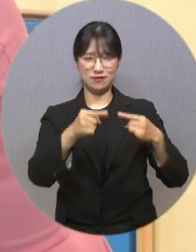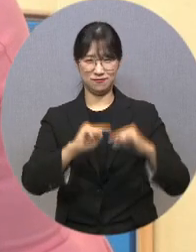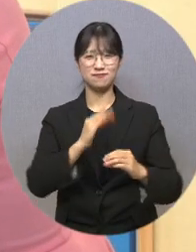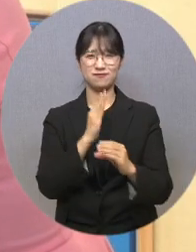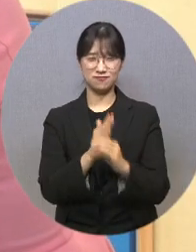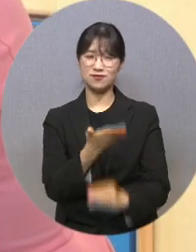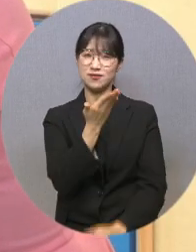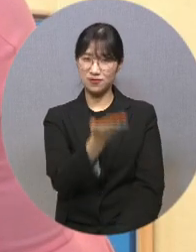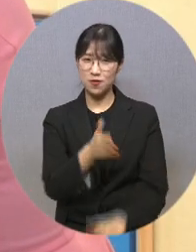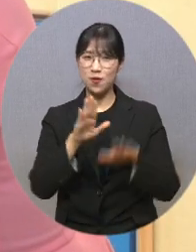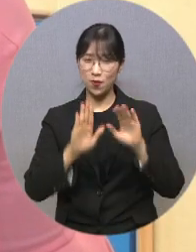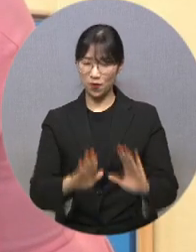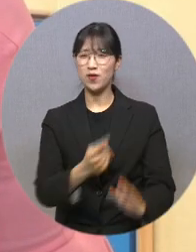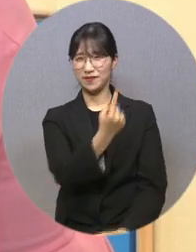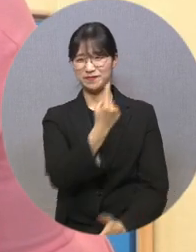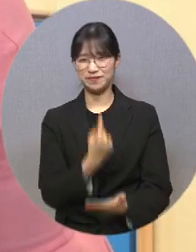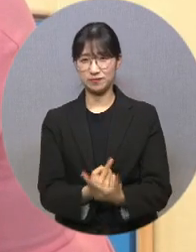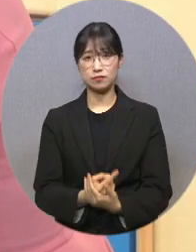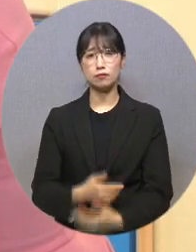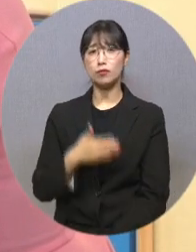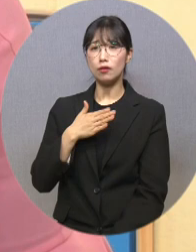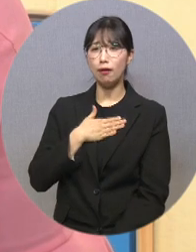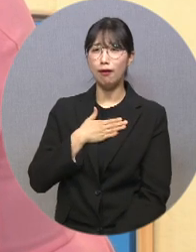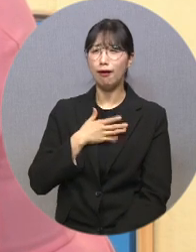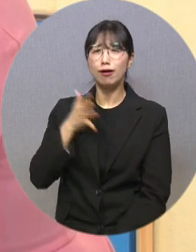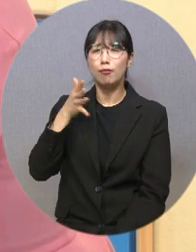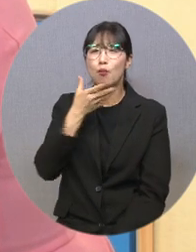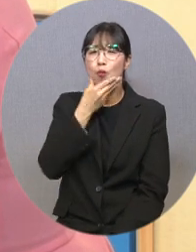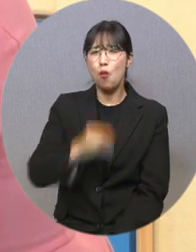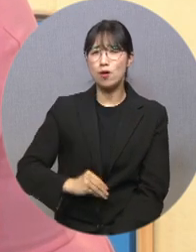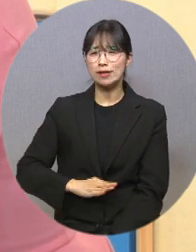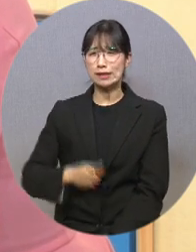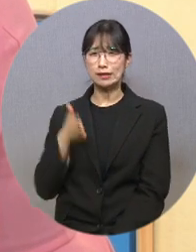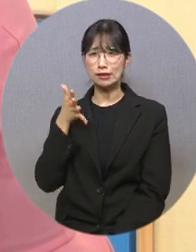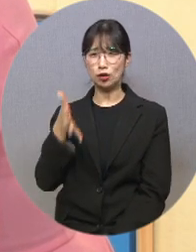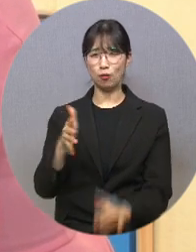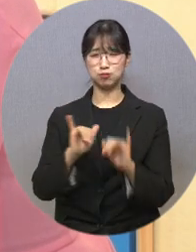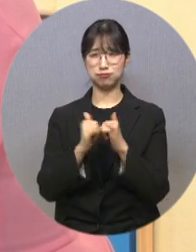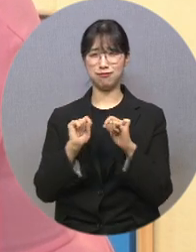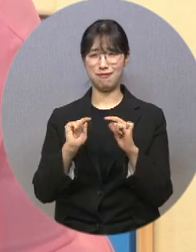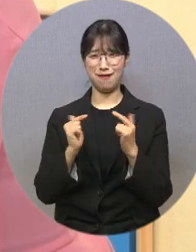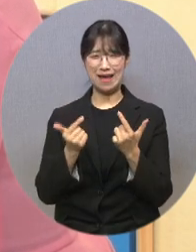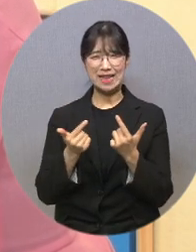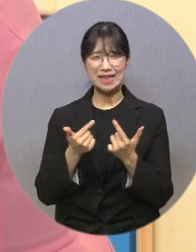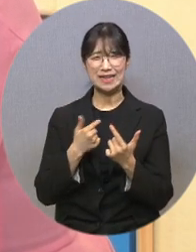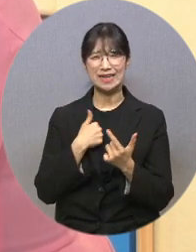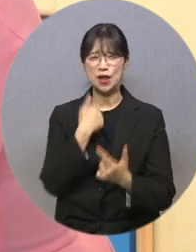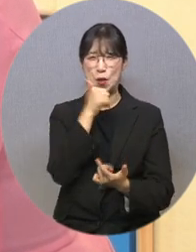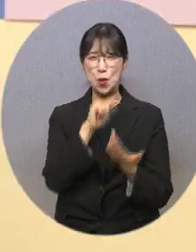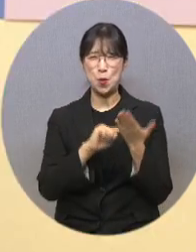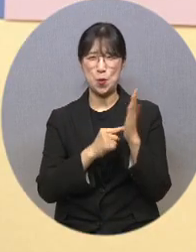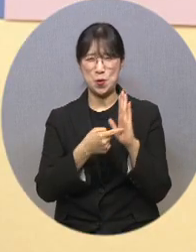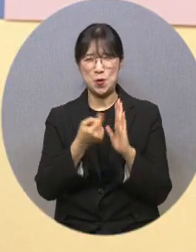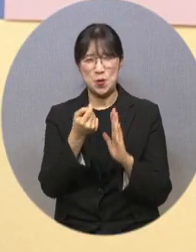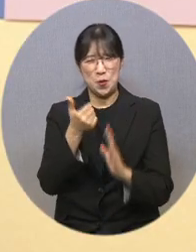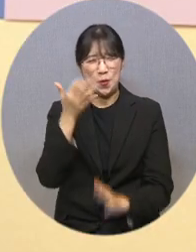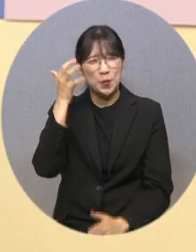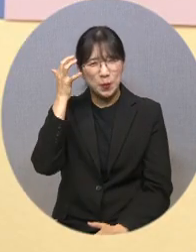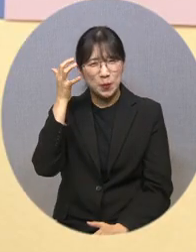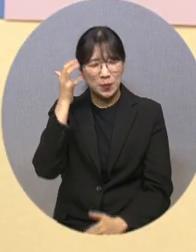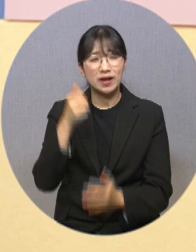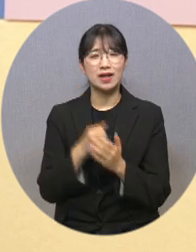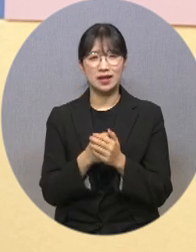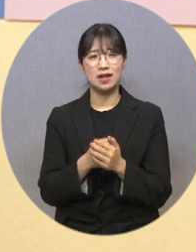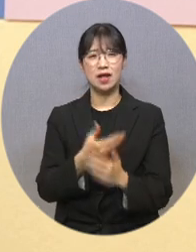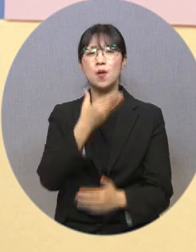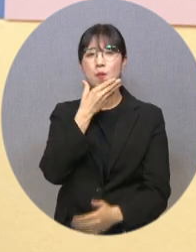의원님 함께 하셨습니다. 그래서 제가 복지 전문가가 아닌데 네. 복지 전문가라고 소개를 하니까 좀 그렇고 이제 뭐 복지